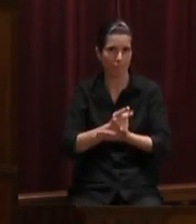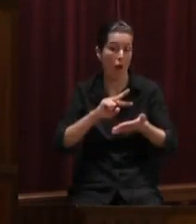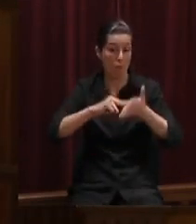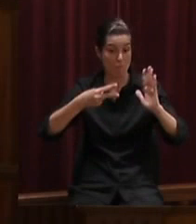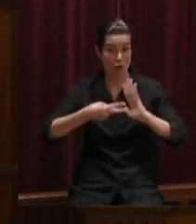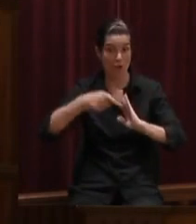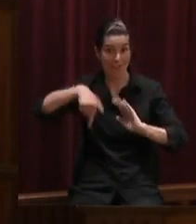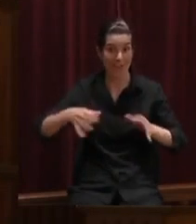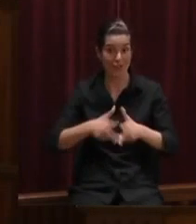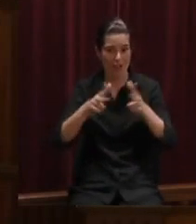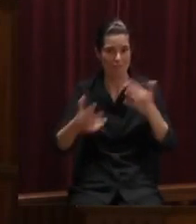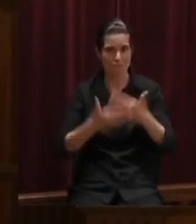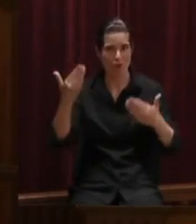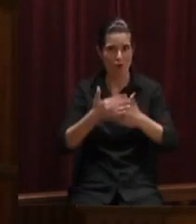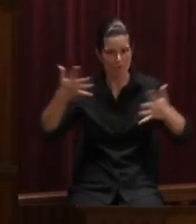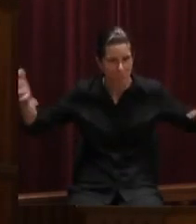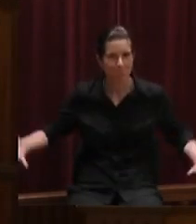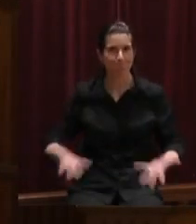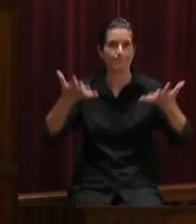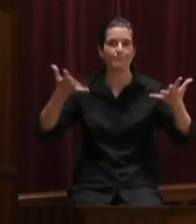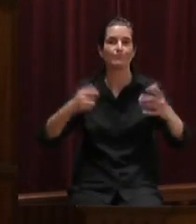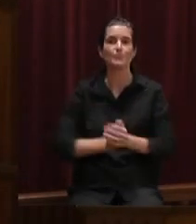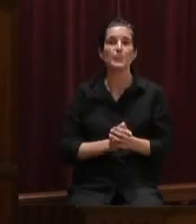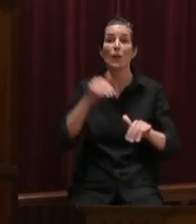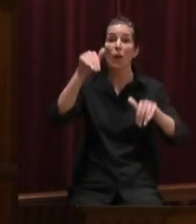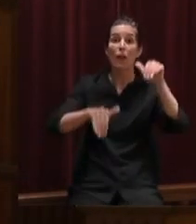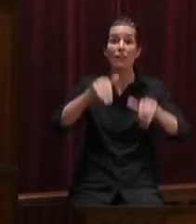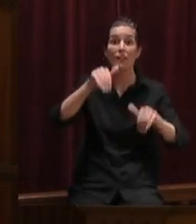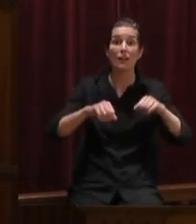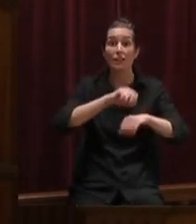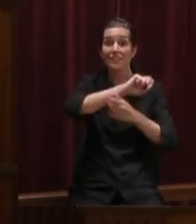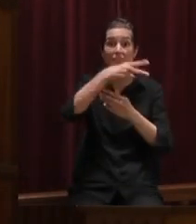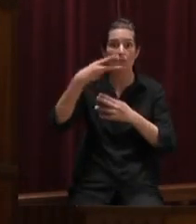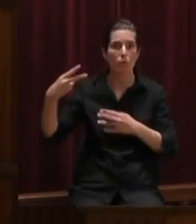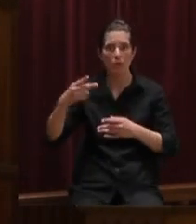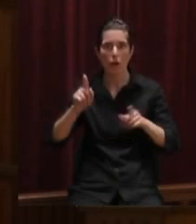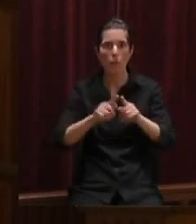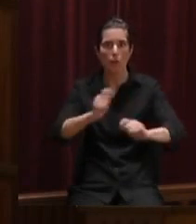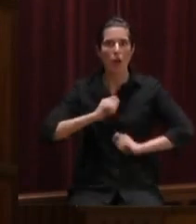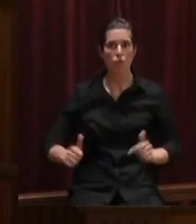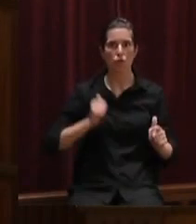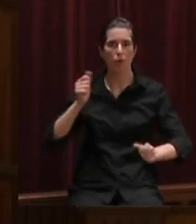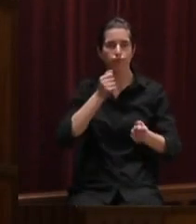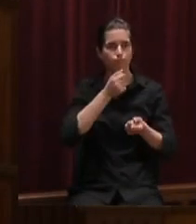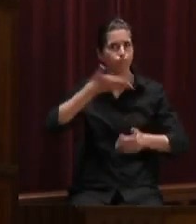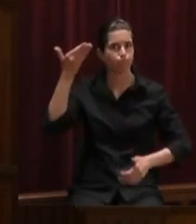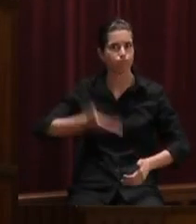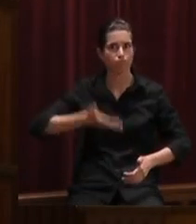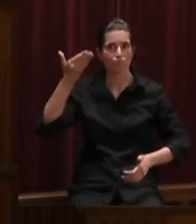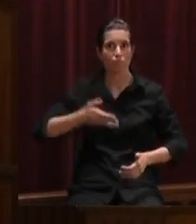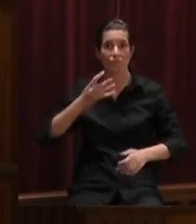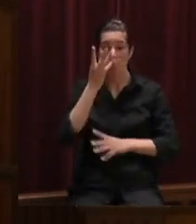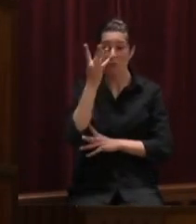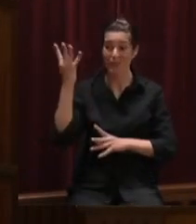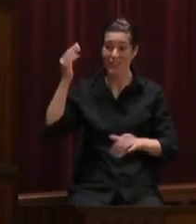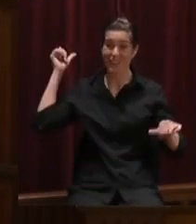societat. El resultat de les urnes és una oportunitat històrica. És el moment de culminar les polítiques iniciades els darrers